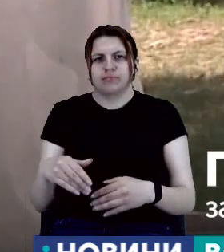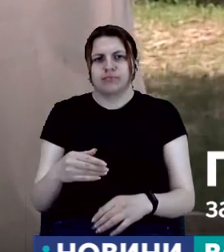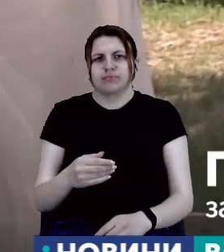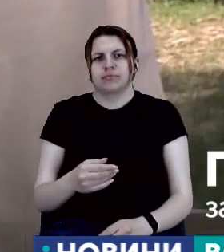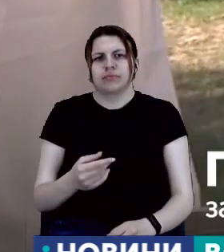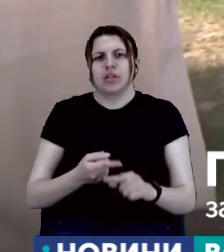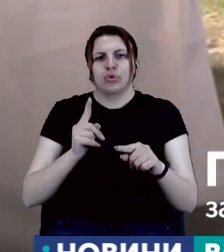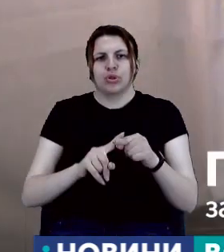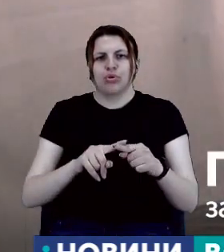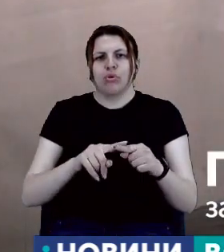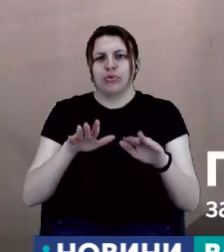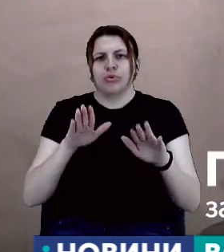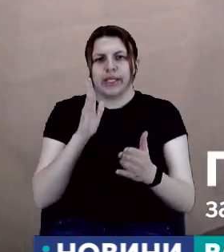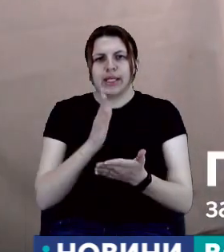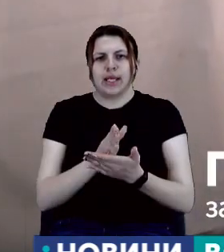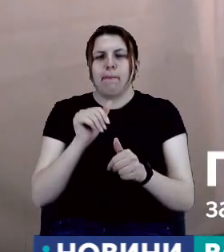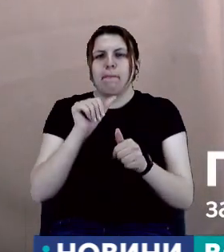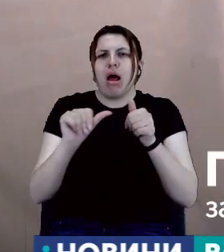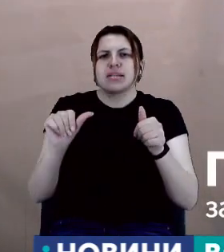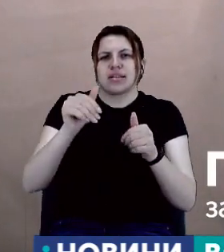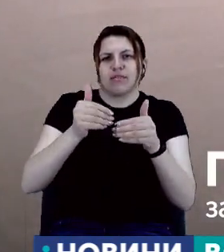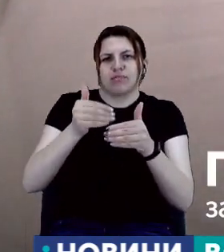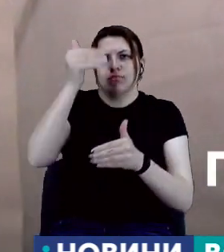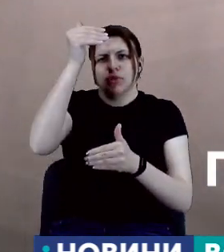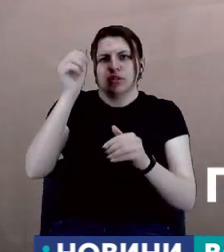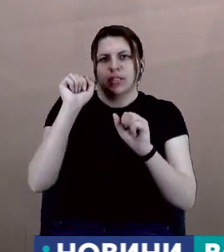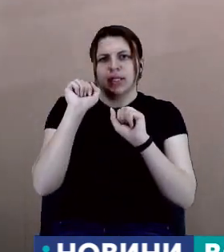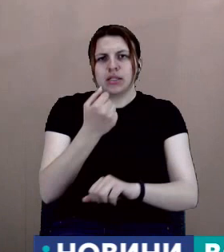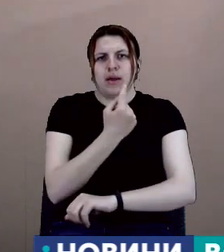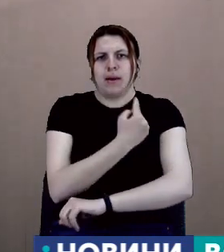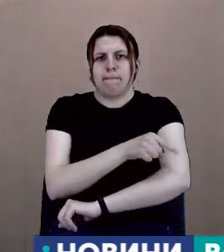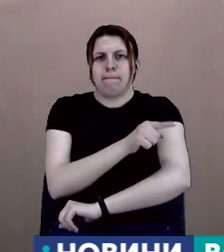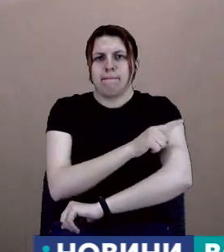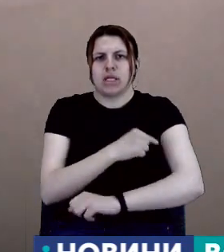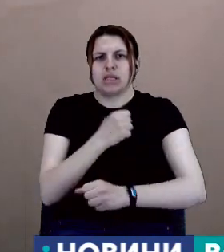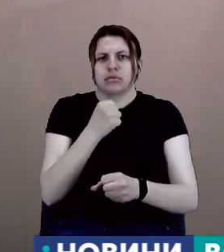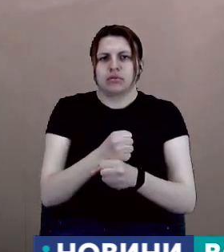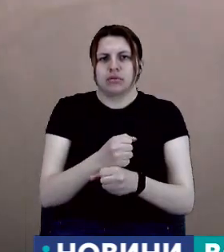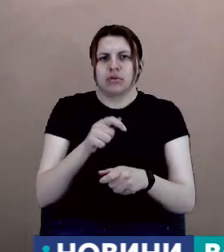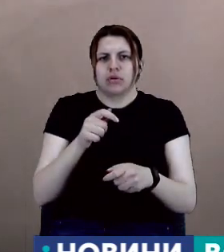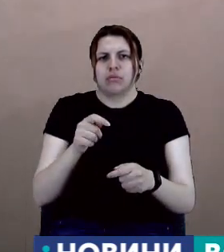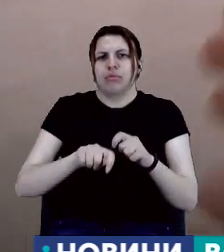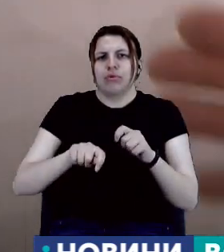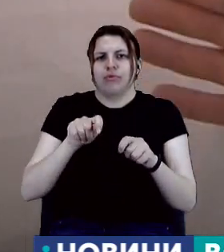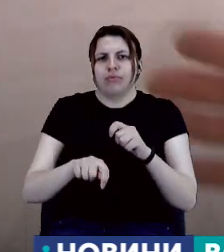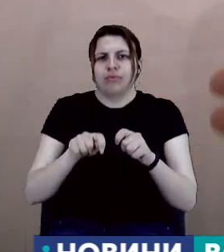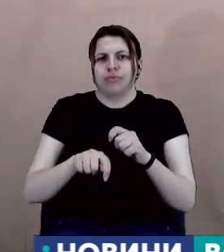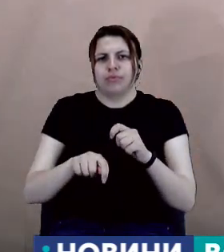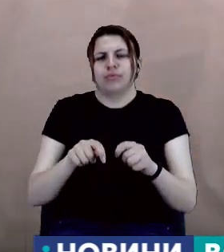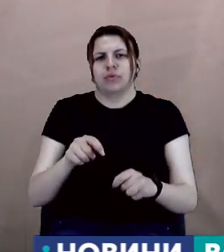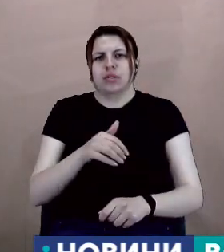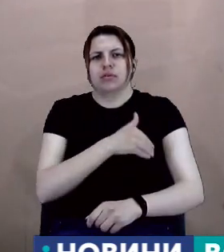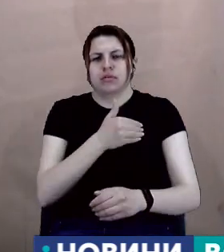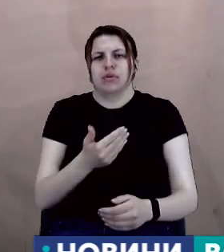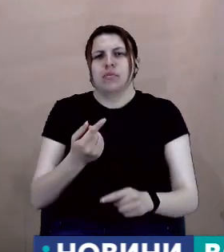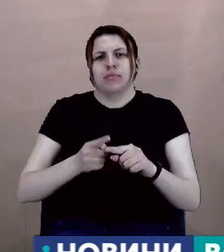пункті є пластиковий екран, який допомагає захистити медперсонал, який проводить попередній скринінг пацієнтів. Тому медперсоналу немає